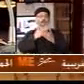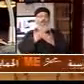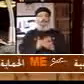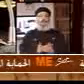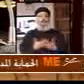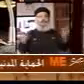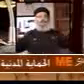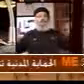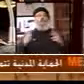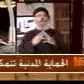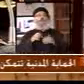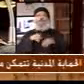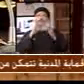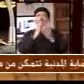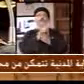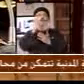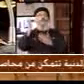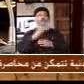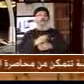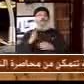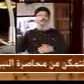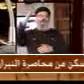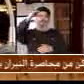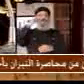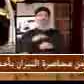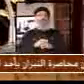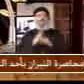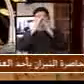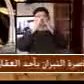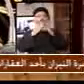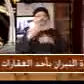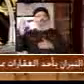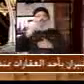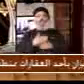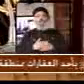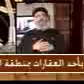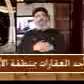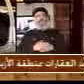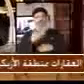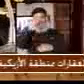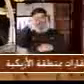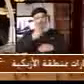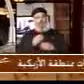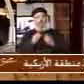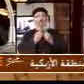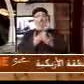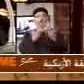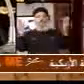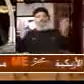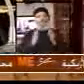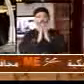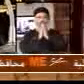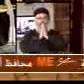الجموع وصعد إلى السفينة وجاء إلى تخوم مجدل. نعمة الله الآب تكون مع جميعنا